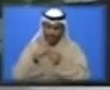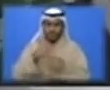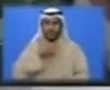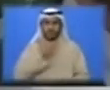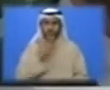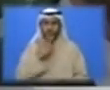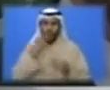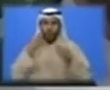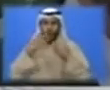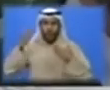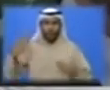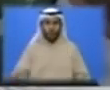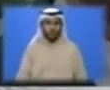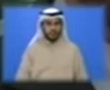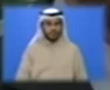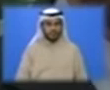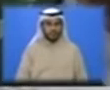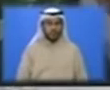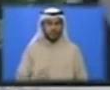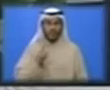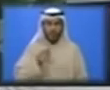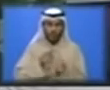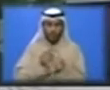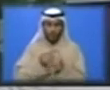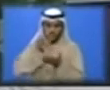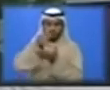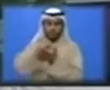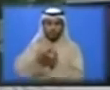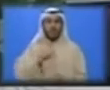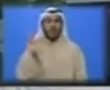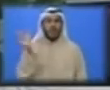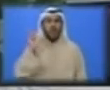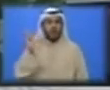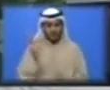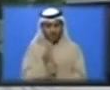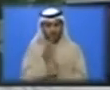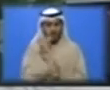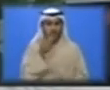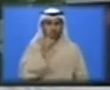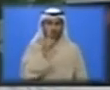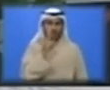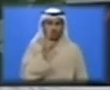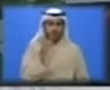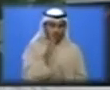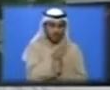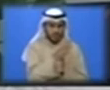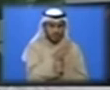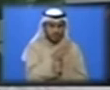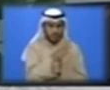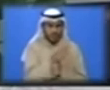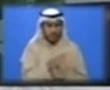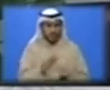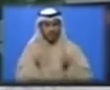شاء الله الخطوط الجوية الكويتية راح تستلم الطائرة الأولى من طائراتها المؤجرة وعددها 12 طائرة، 7